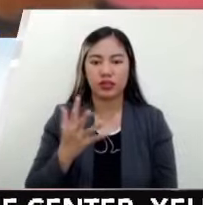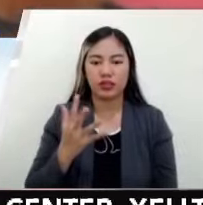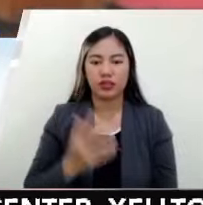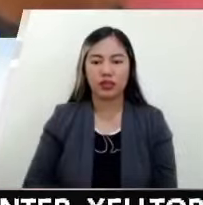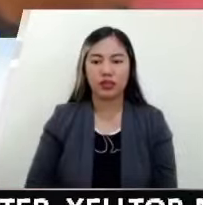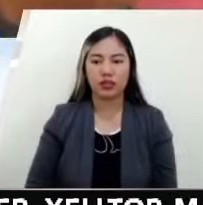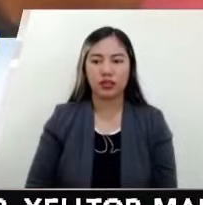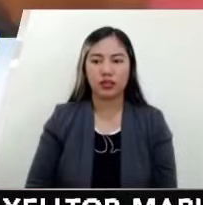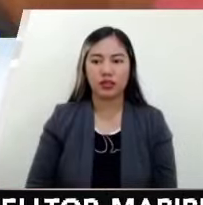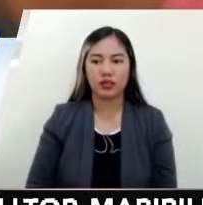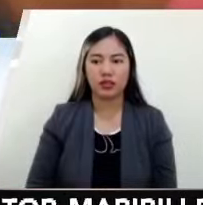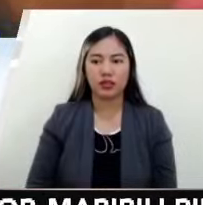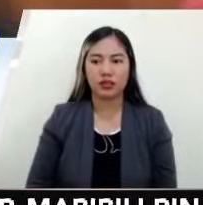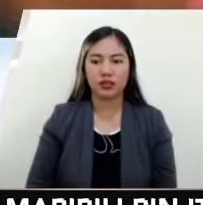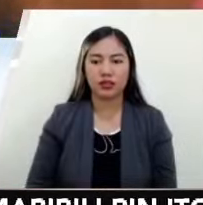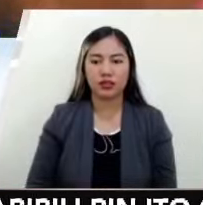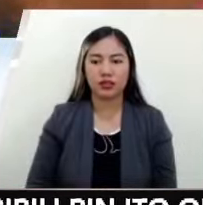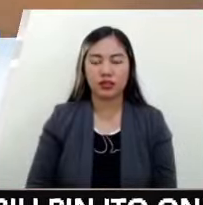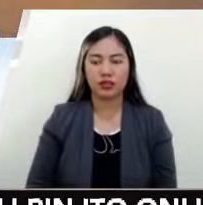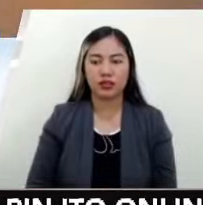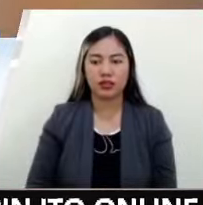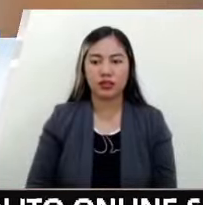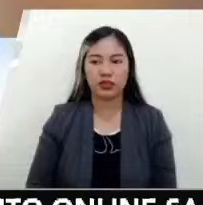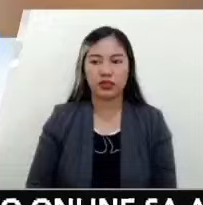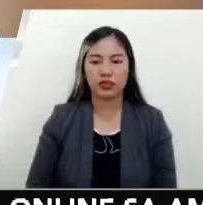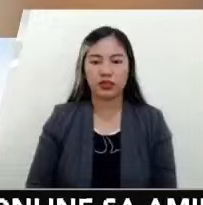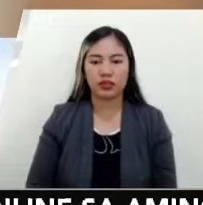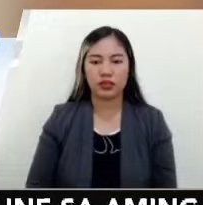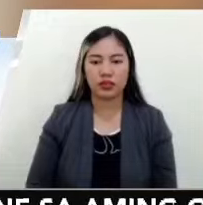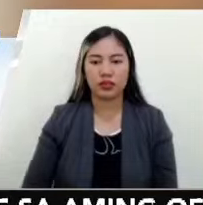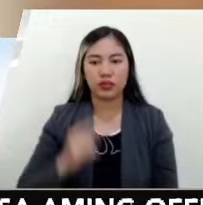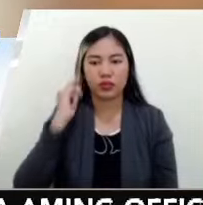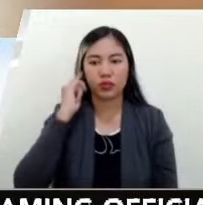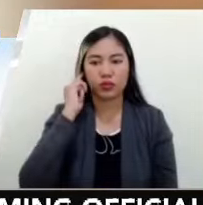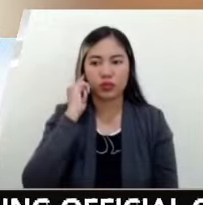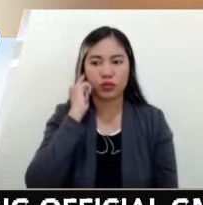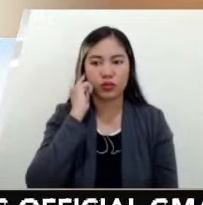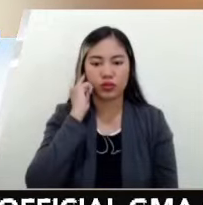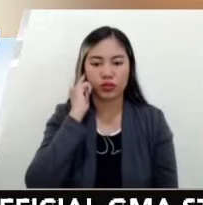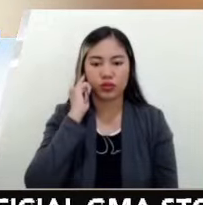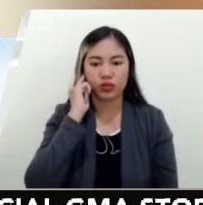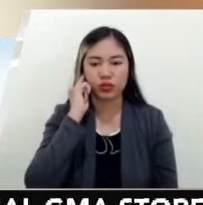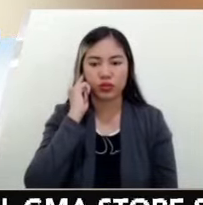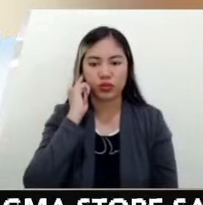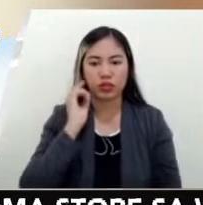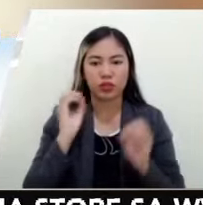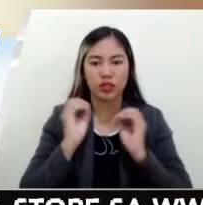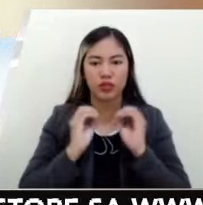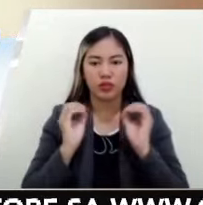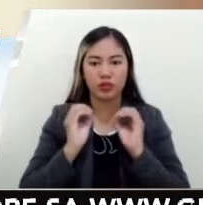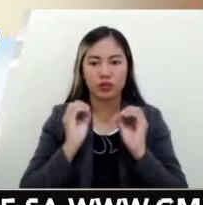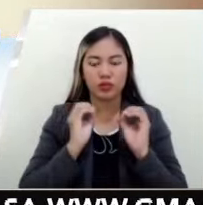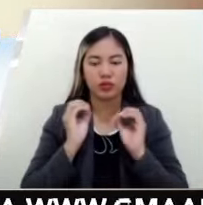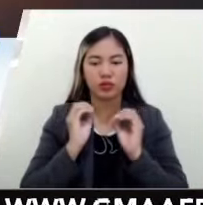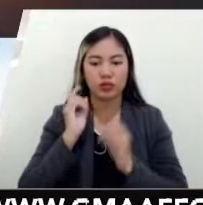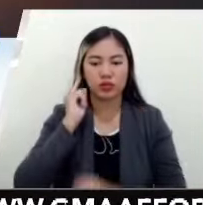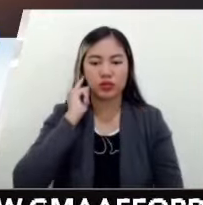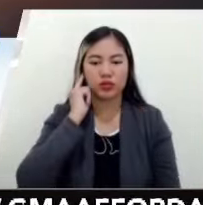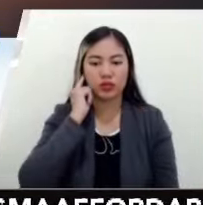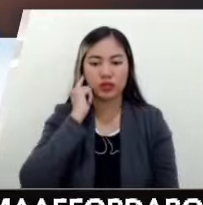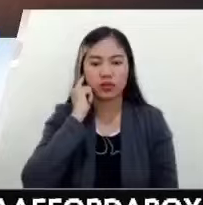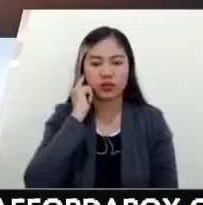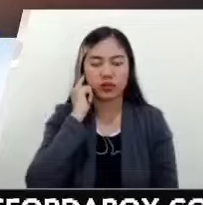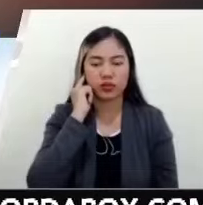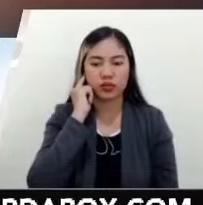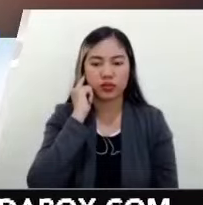Social Welfare Office, parte ng kulturang Pilipino ang pangangaruling. Pero hinigpitan nila ang pagbabantay sa mga pangunahing